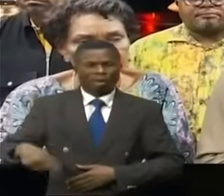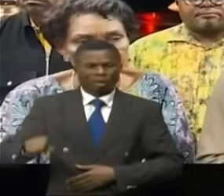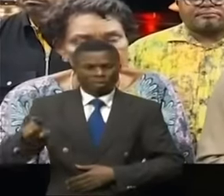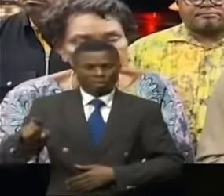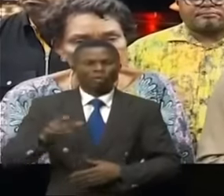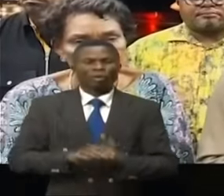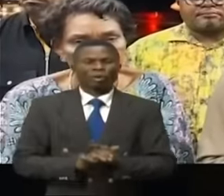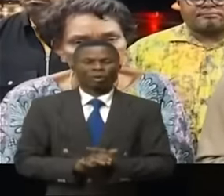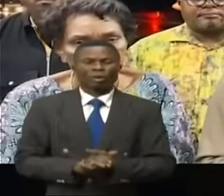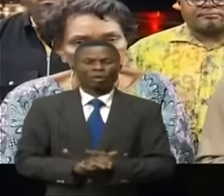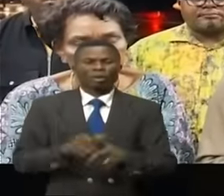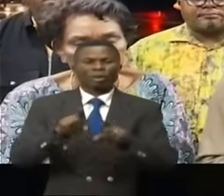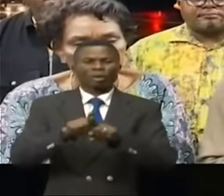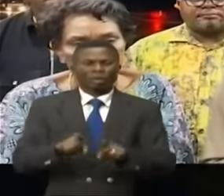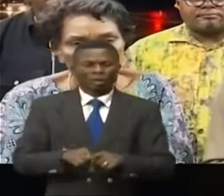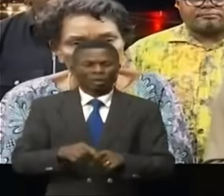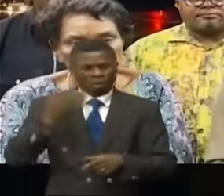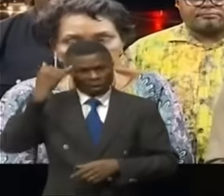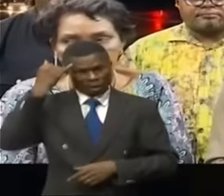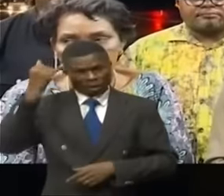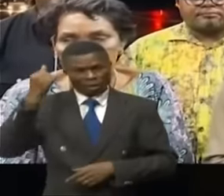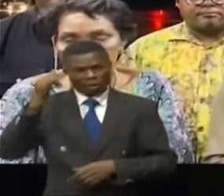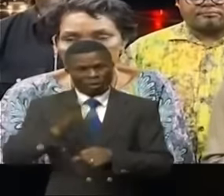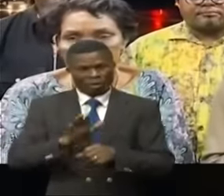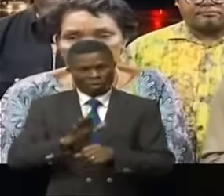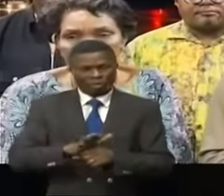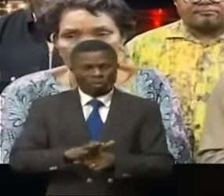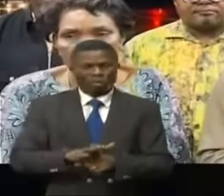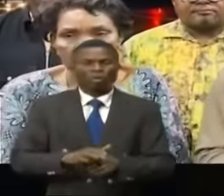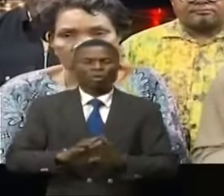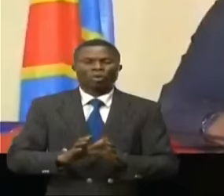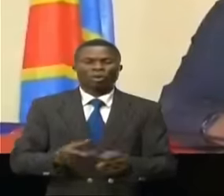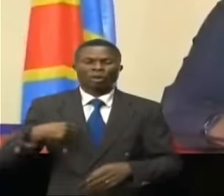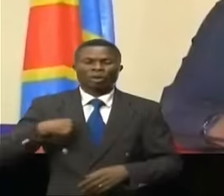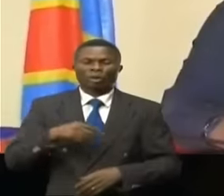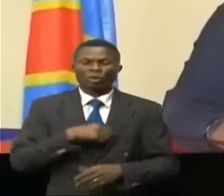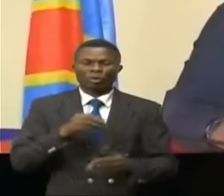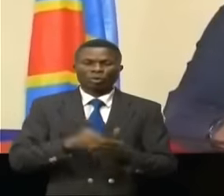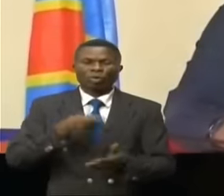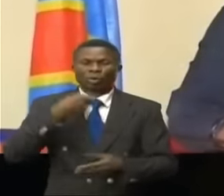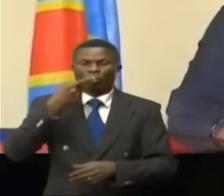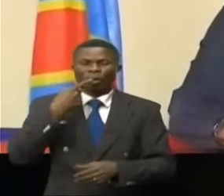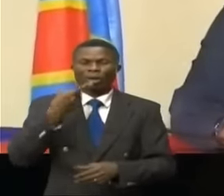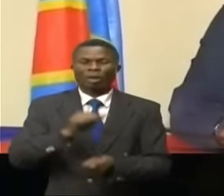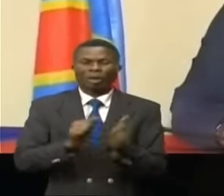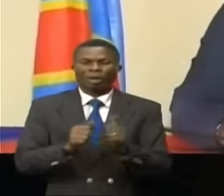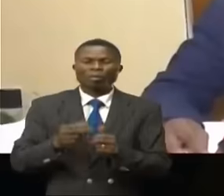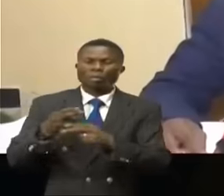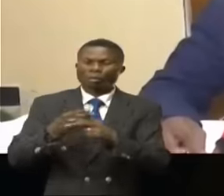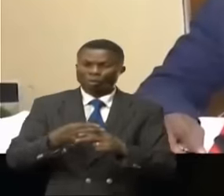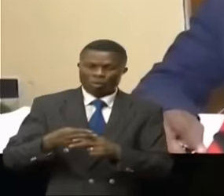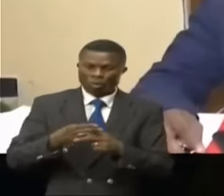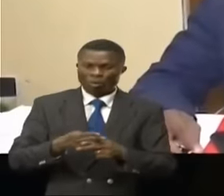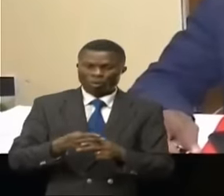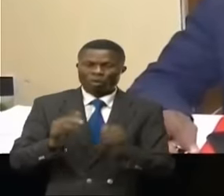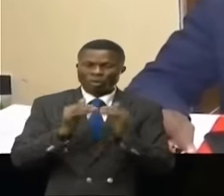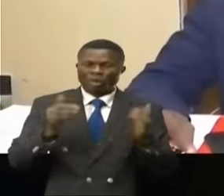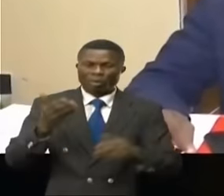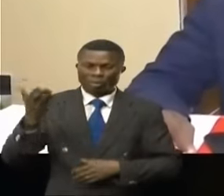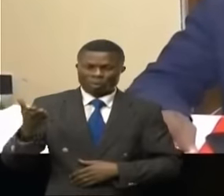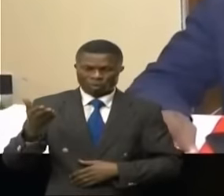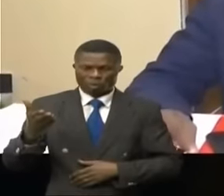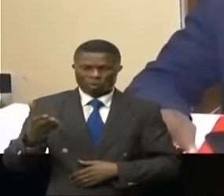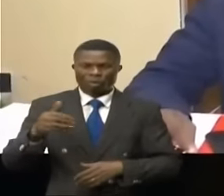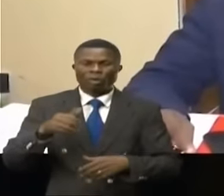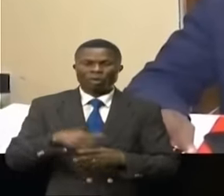particulier qu'il faut absolument réhabiliter. Et nous avons aussi abordé les questions sécuritaires, notamment des